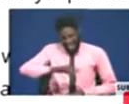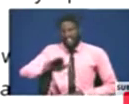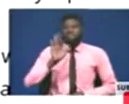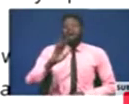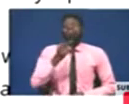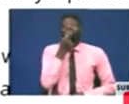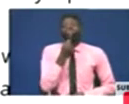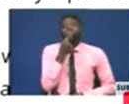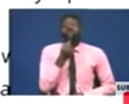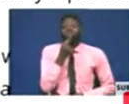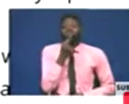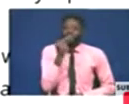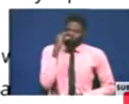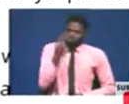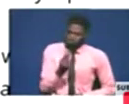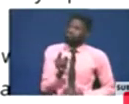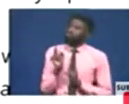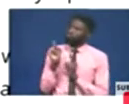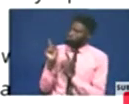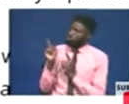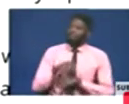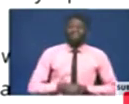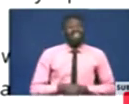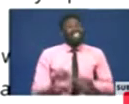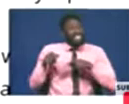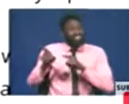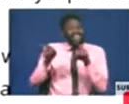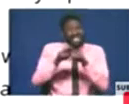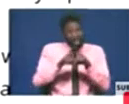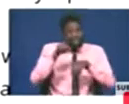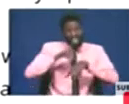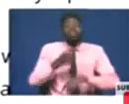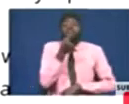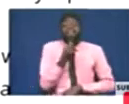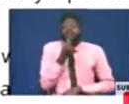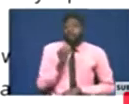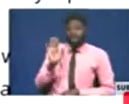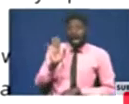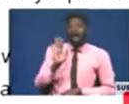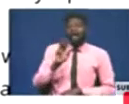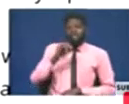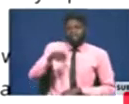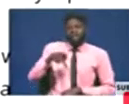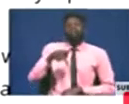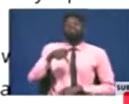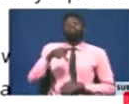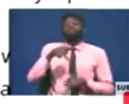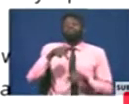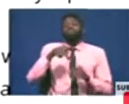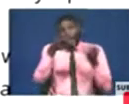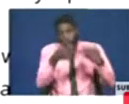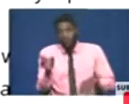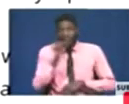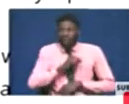Na Abdul Swamad alimrithi Najib Balala katika eneo bunge la Mvita na kushikilia kiti hicho cha Mvita kwa